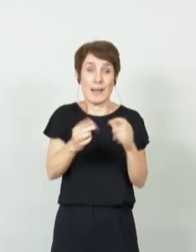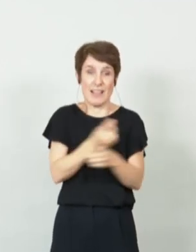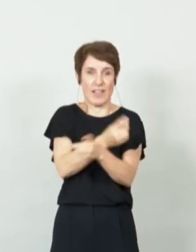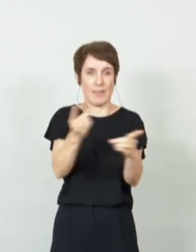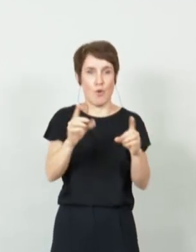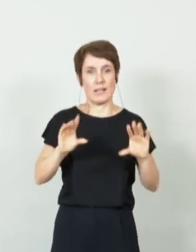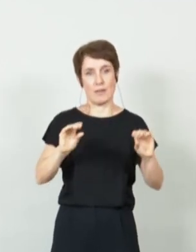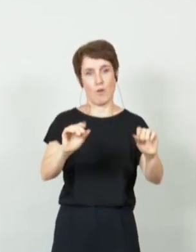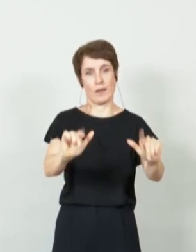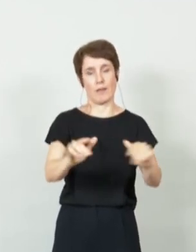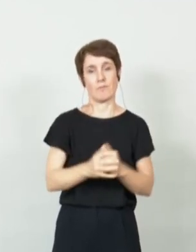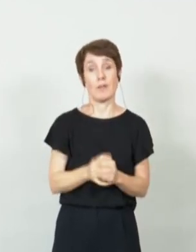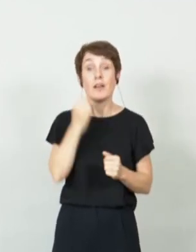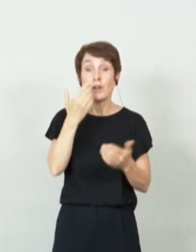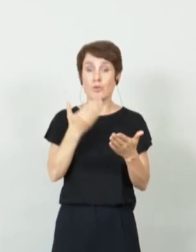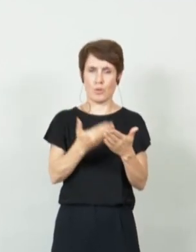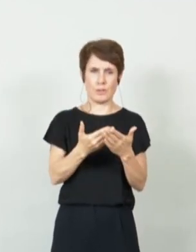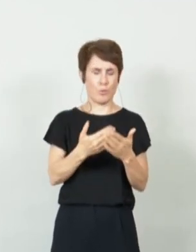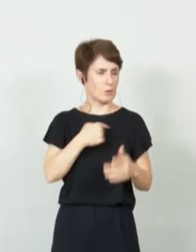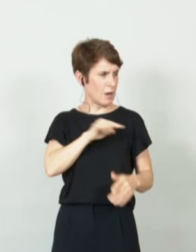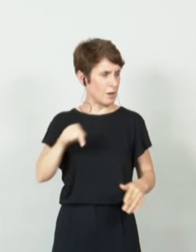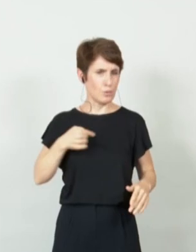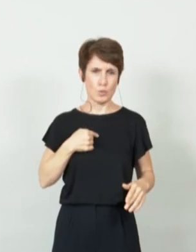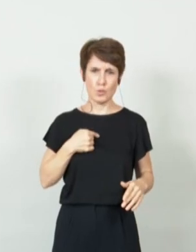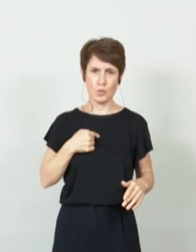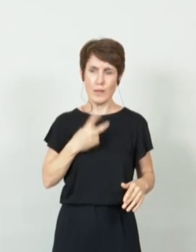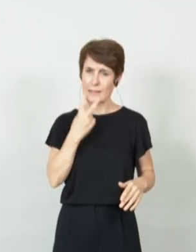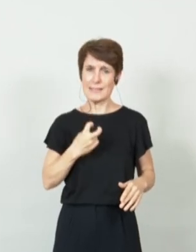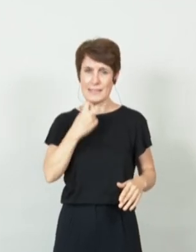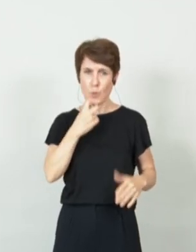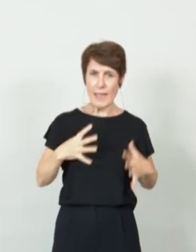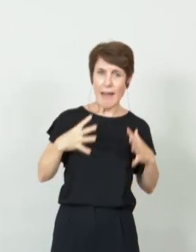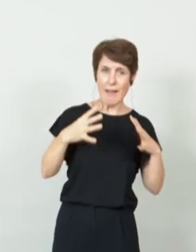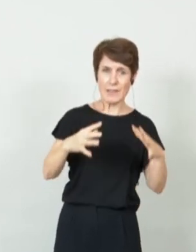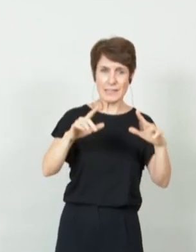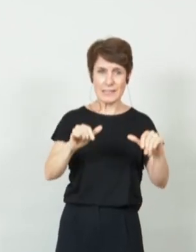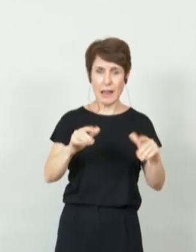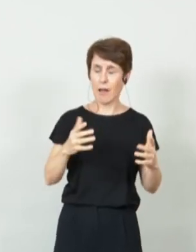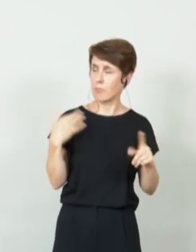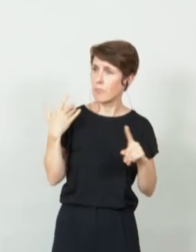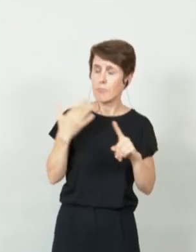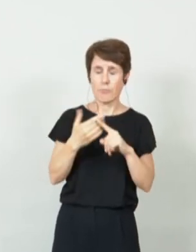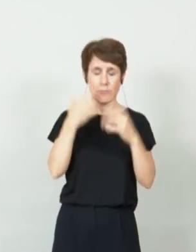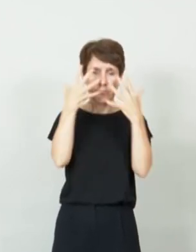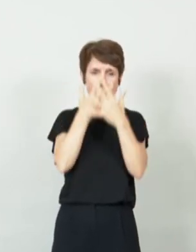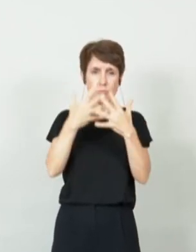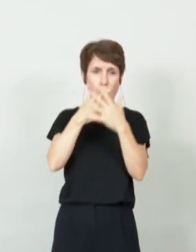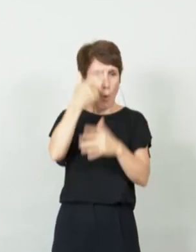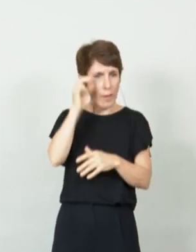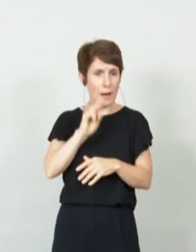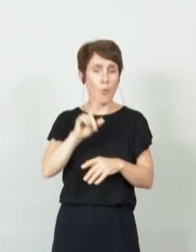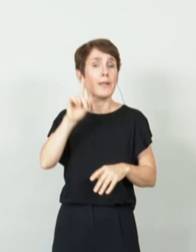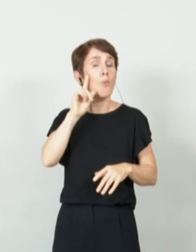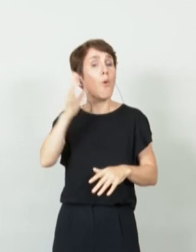pour ces raisons il est difficile de comprendre et d'accepter pour les concitoyens investis que nous sommes que le versement d'une subvention unique de